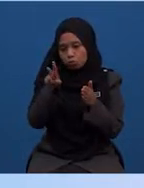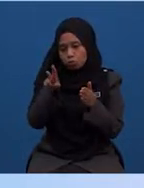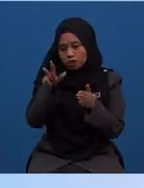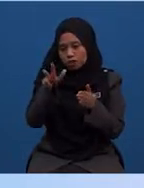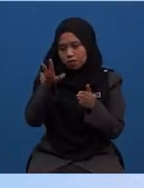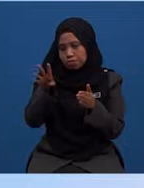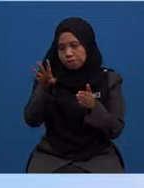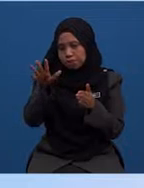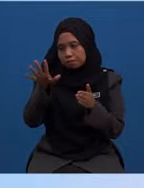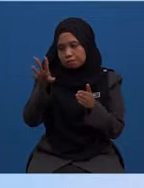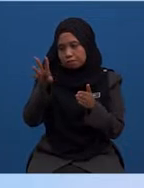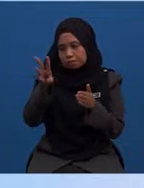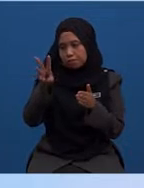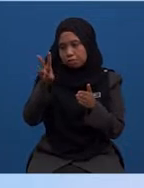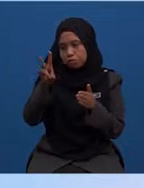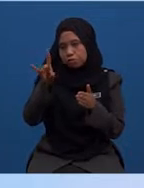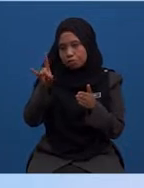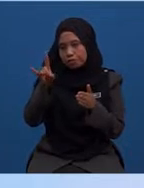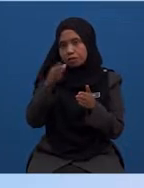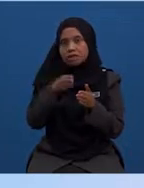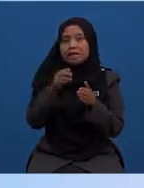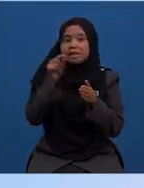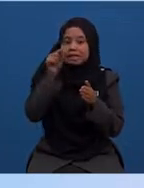dan tandakan titik B.